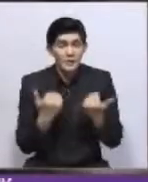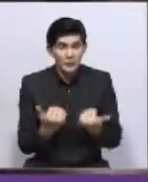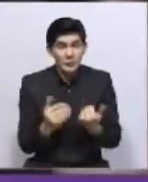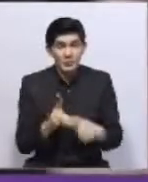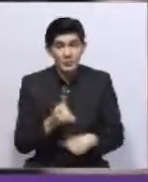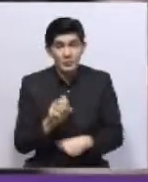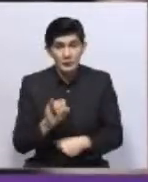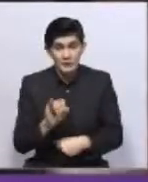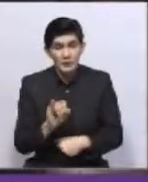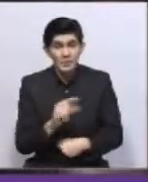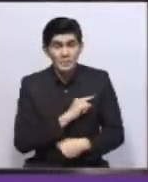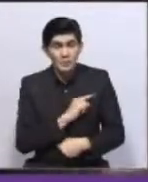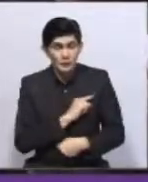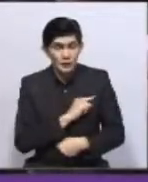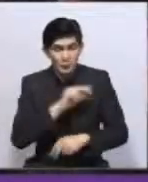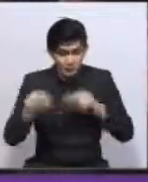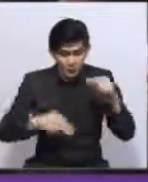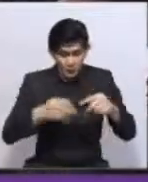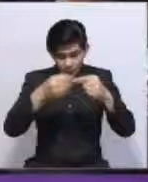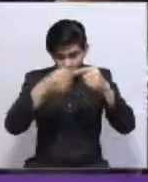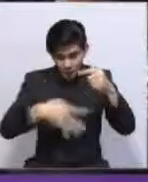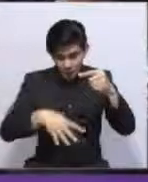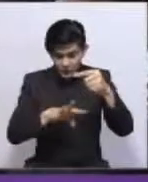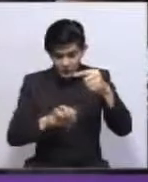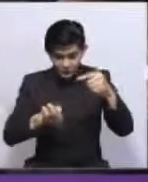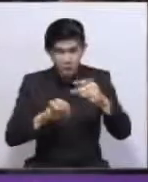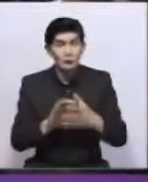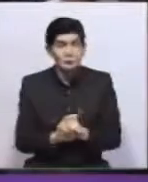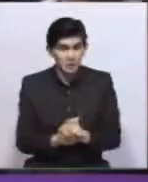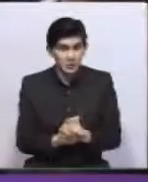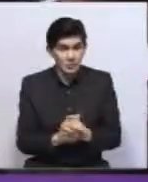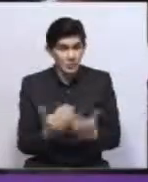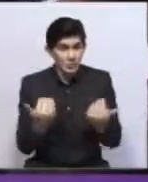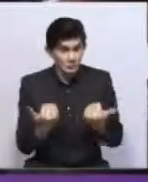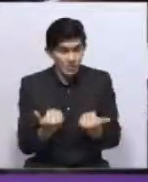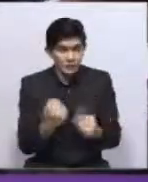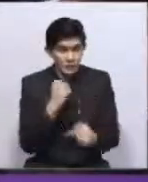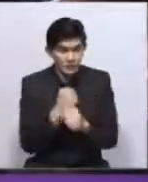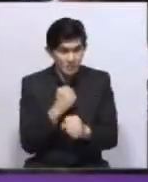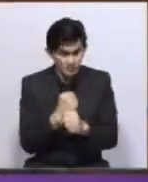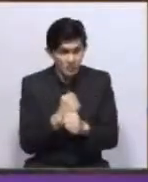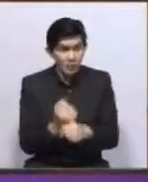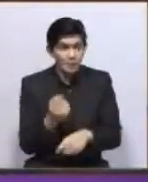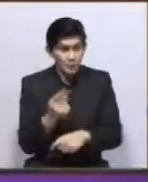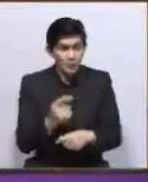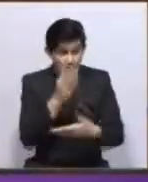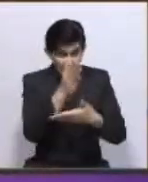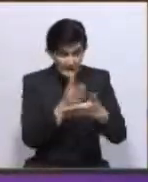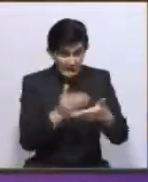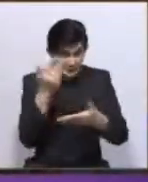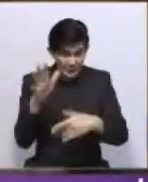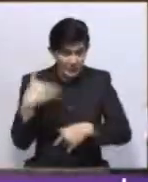ปัจจุบัน DSI มีคดีที่อยู่ในการดูแลถึง400คดีด้วยกันขณะนี้ได้เร่งดำเนินการมาได้